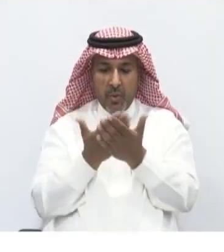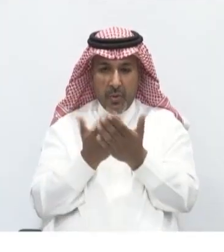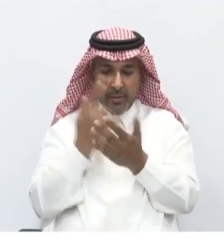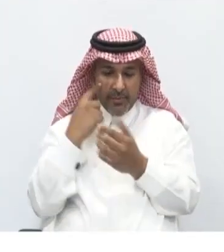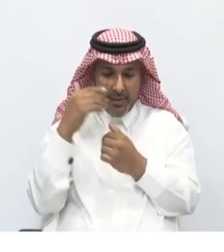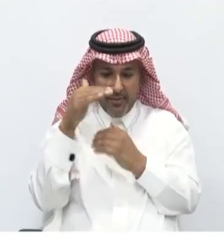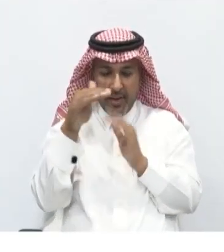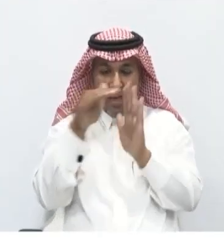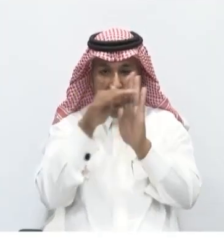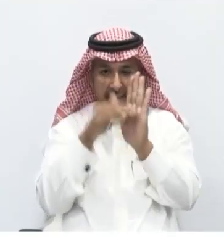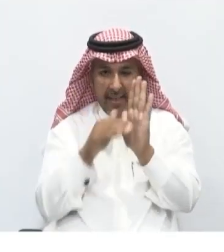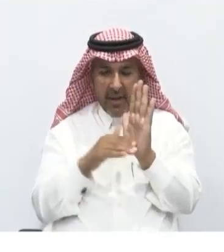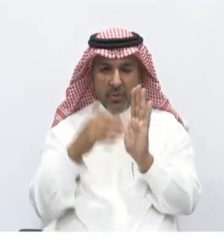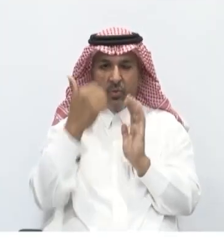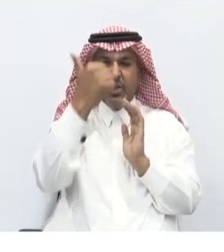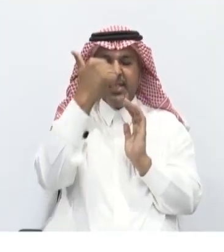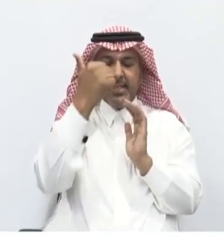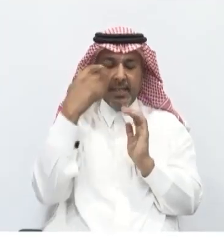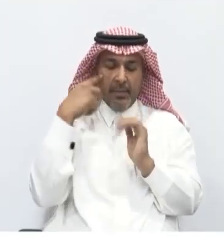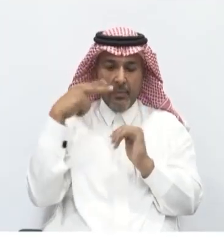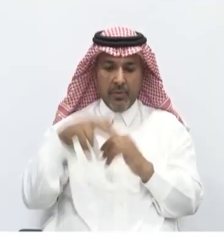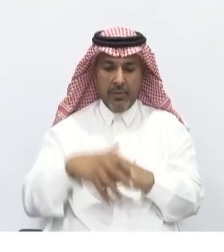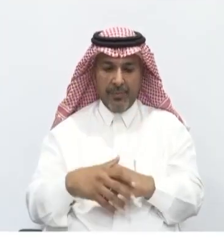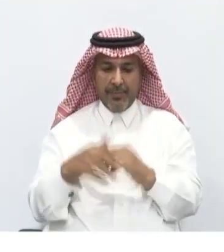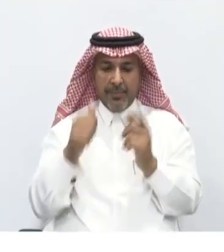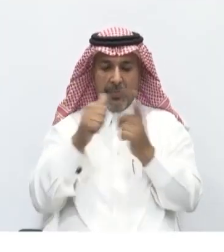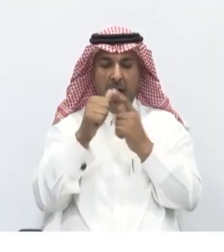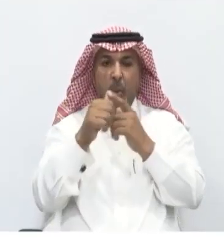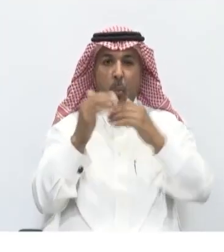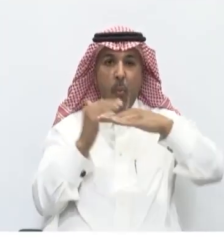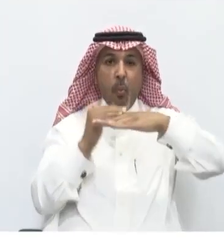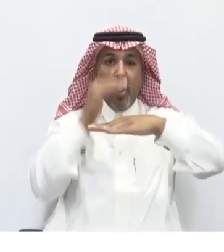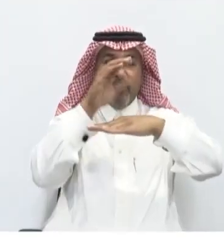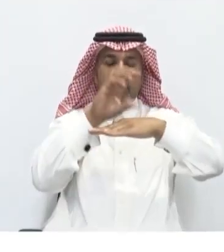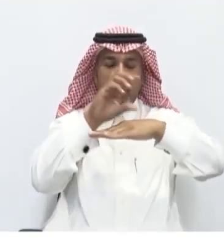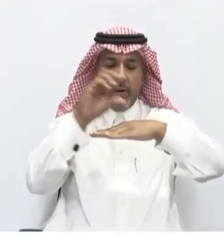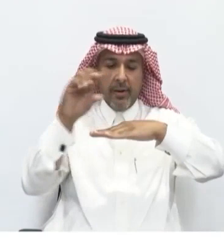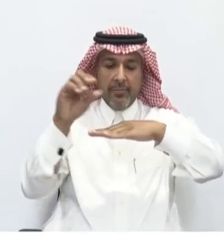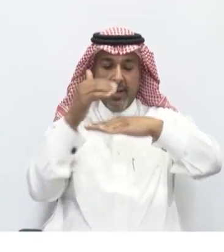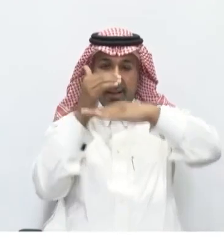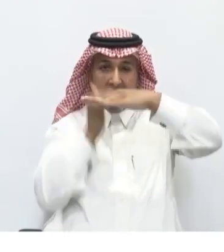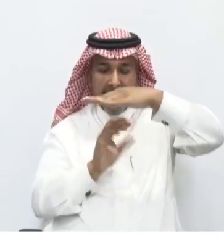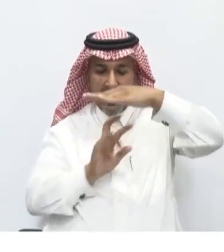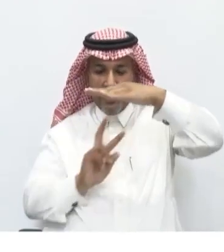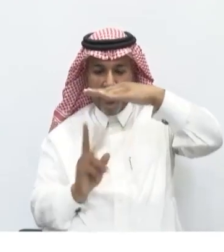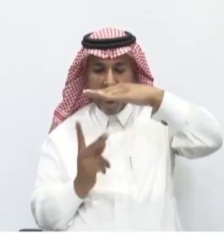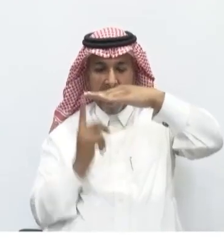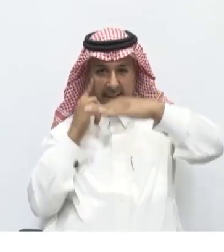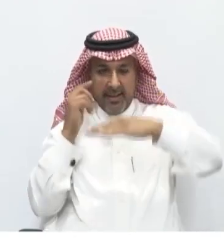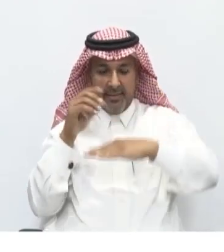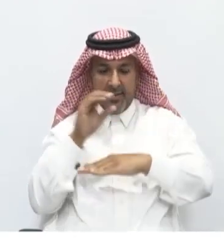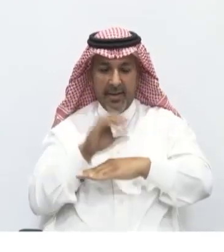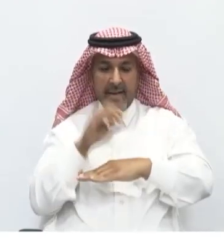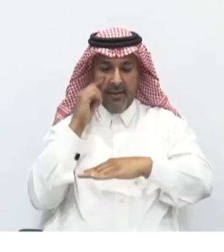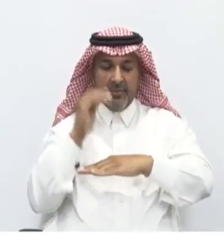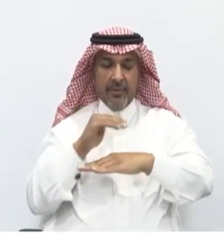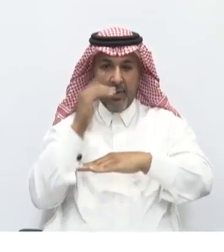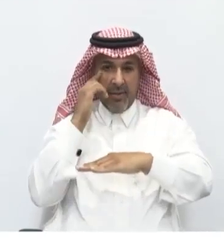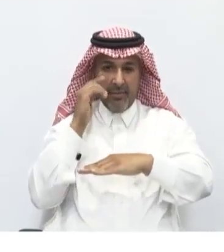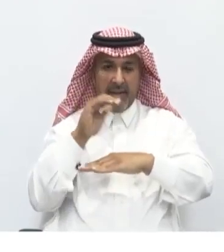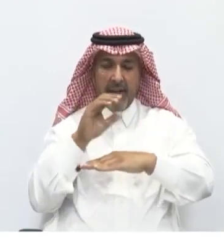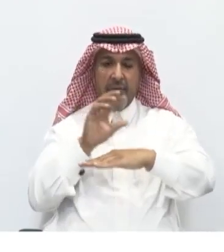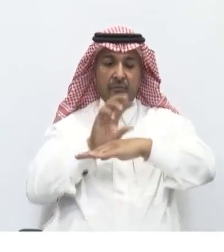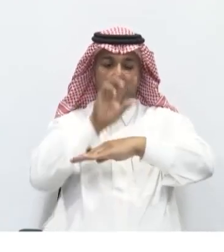هذه هي الكسور السته لاحظ معي ثبتنا البسط هنا غيرنا المقام ثبتنا البسط هنا غيرنا المقام